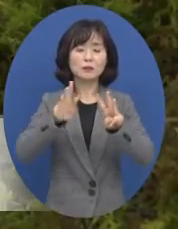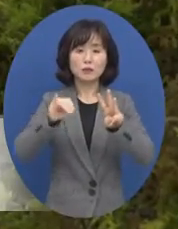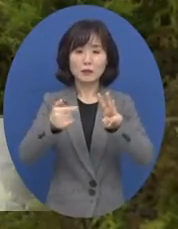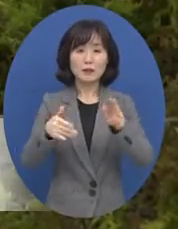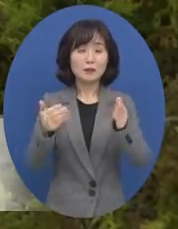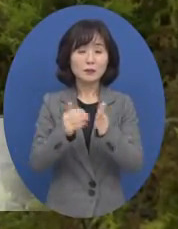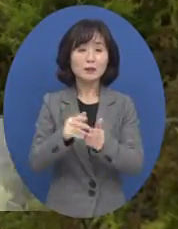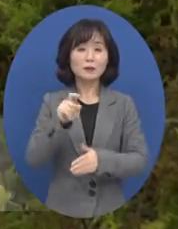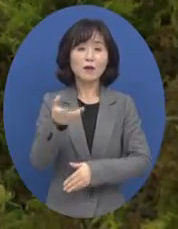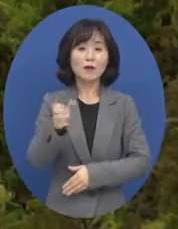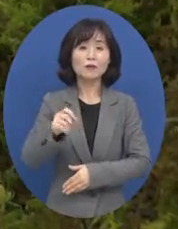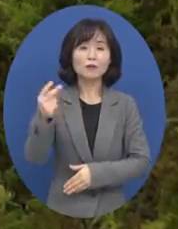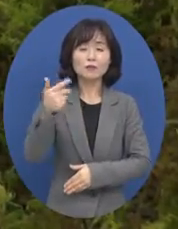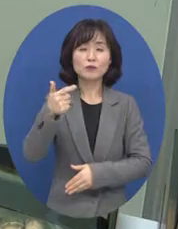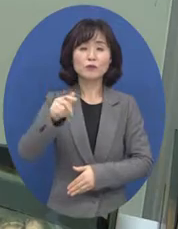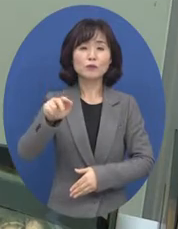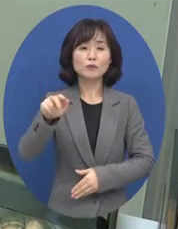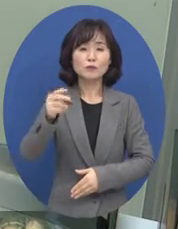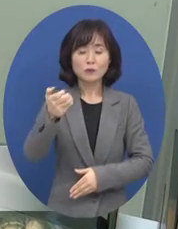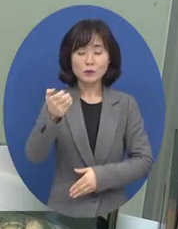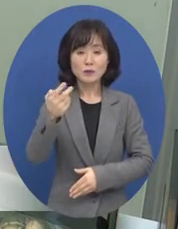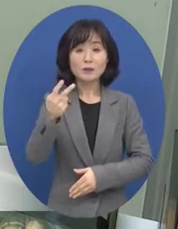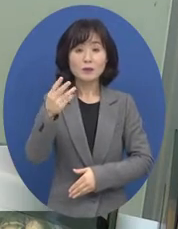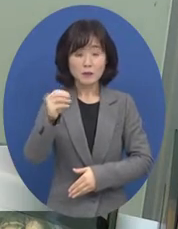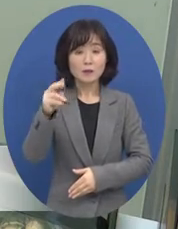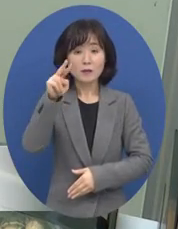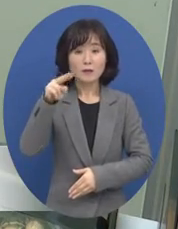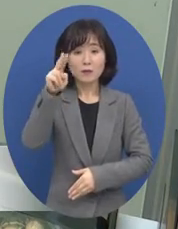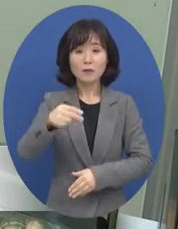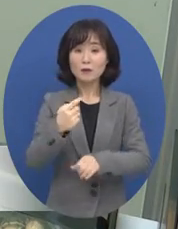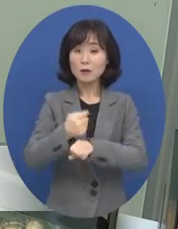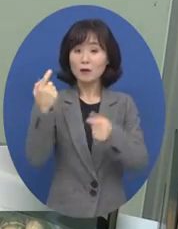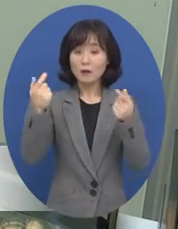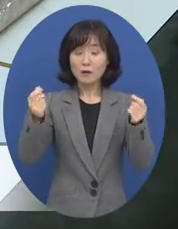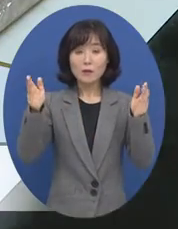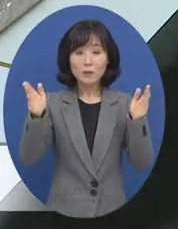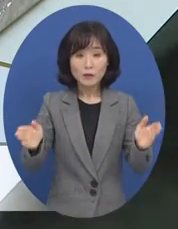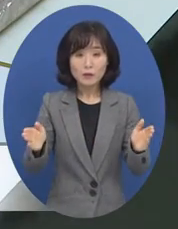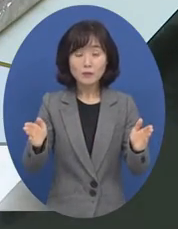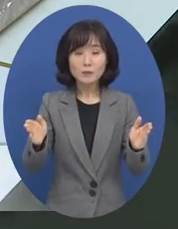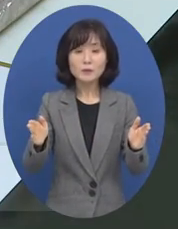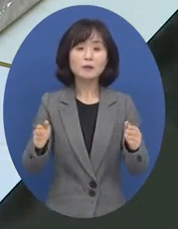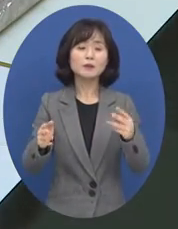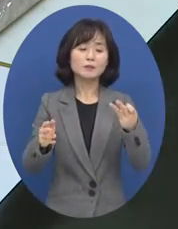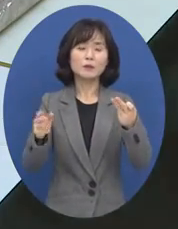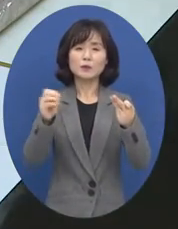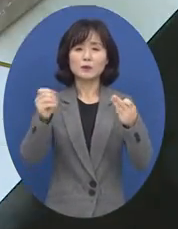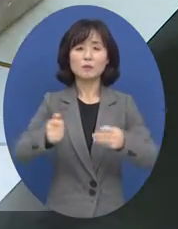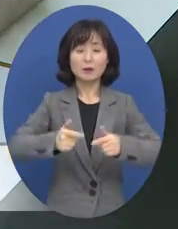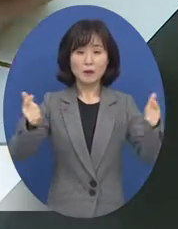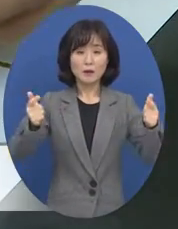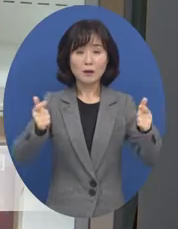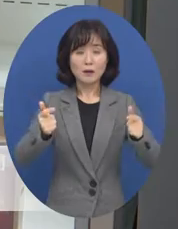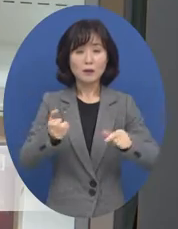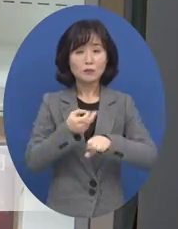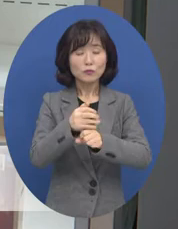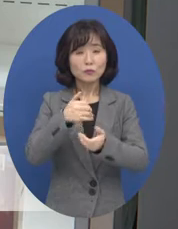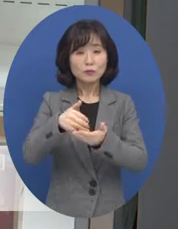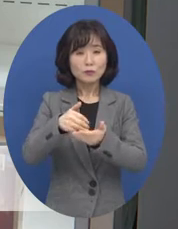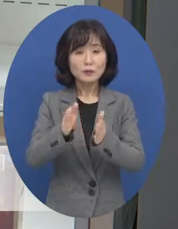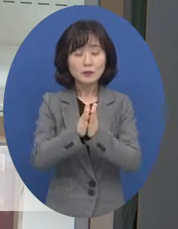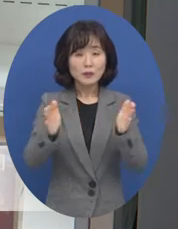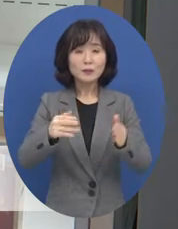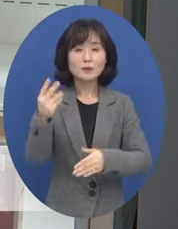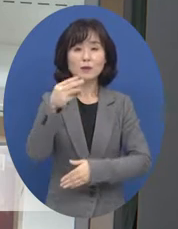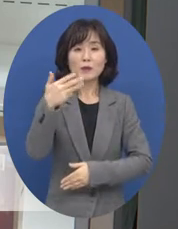11억 2,692만 달러. 지난해 같은 기간보다 13% 증가했습니다. 수출 실적 집계를 시작한